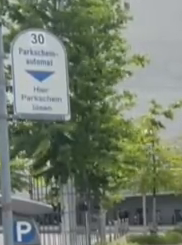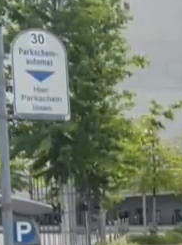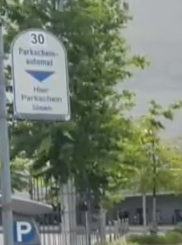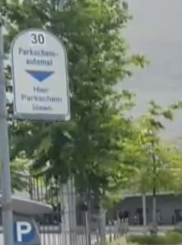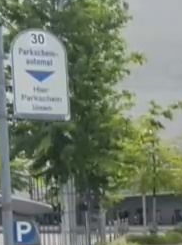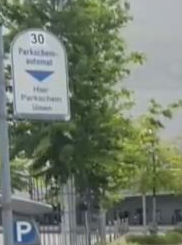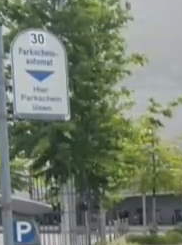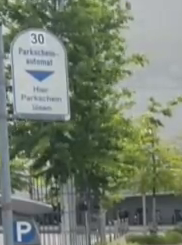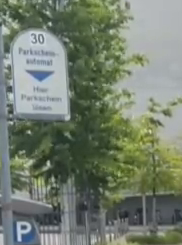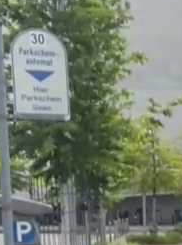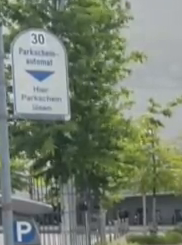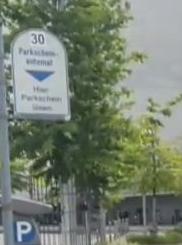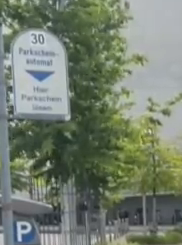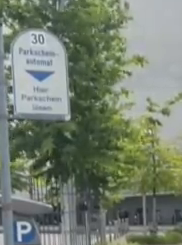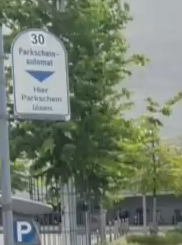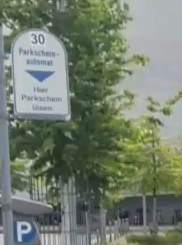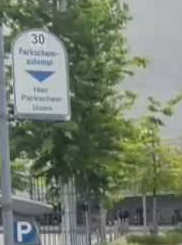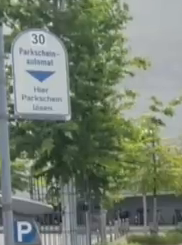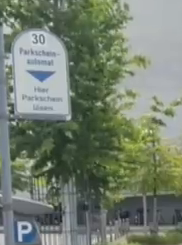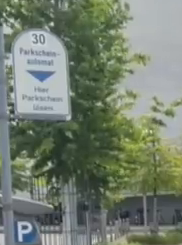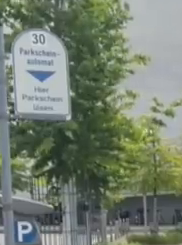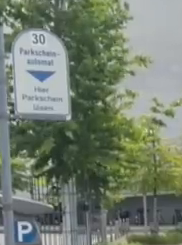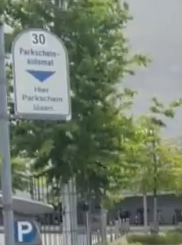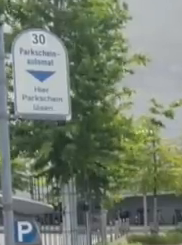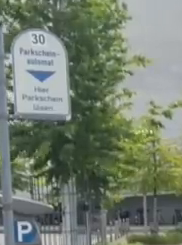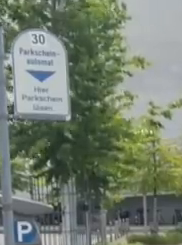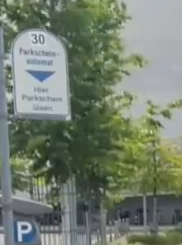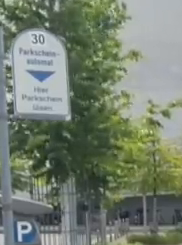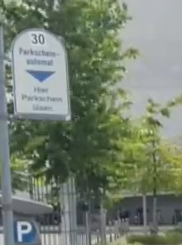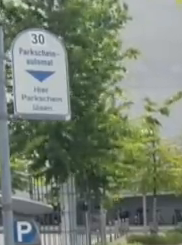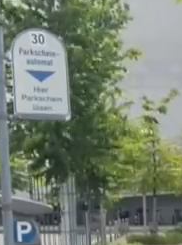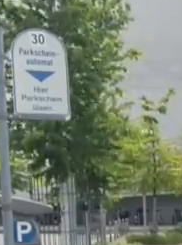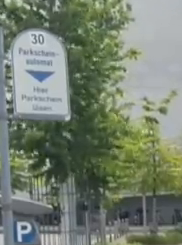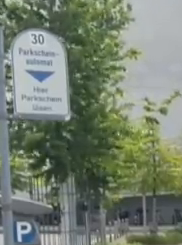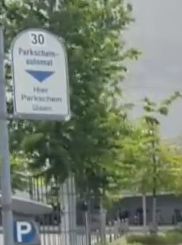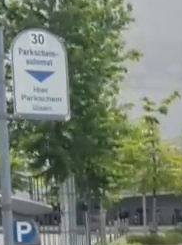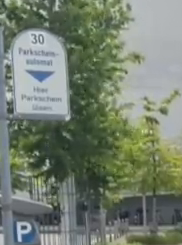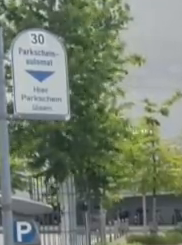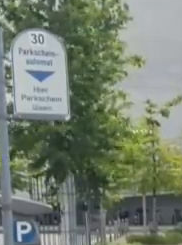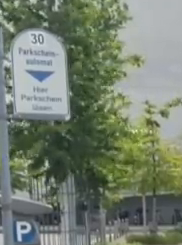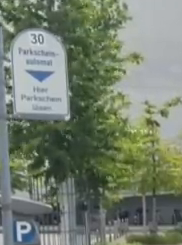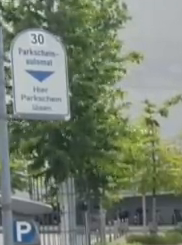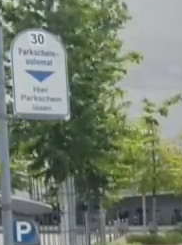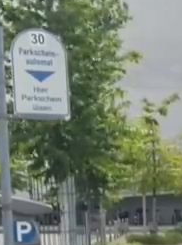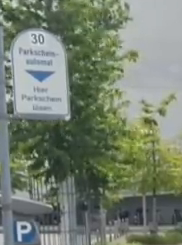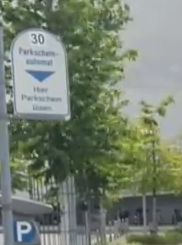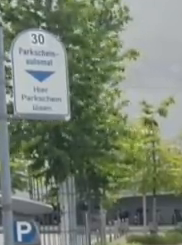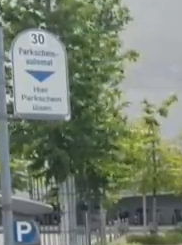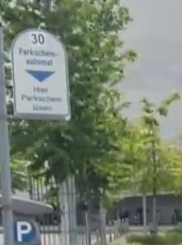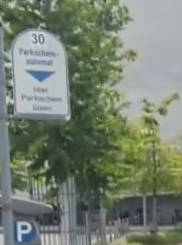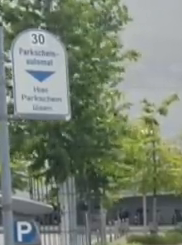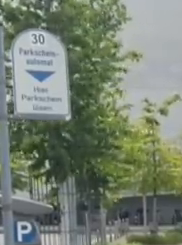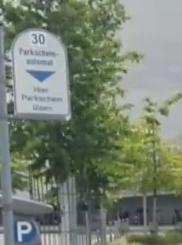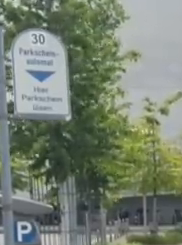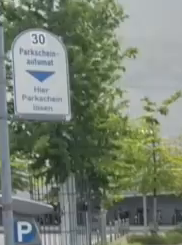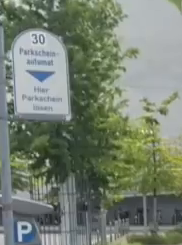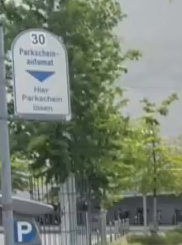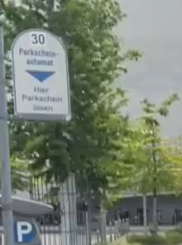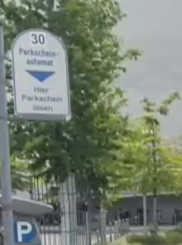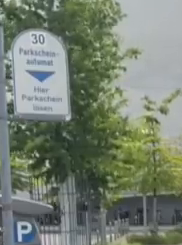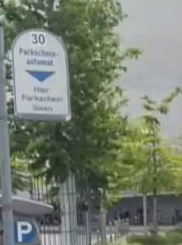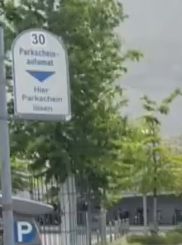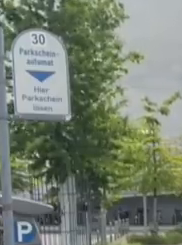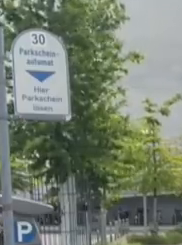natürlich darum, warum er Sonderrechte hat als Regierungsvertreter, während der Normalsterbliche nach Reisen